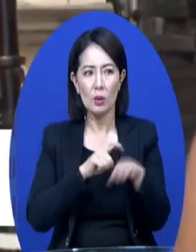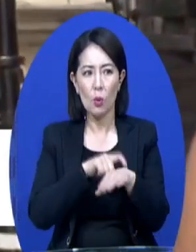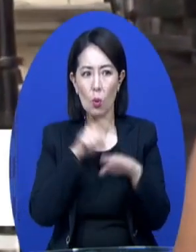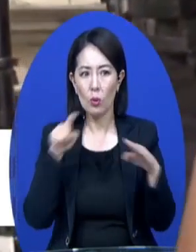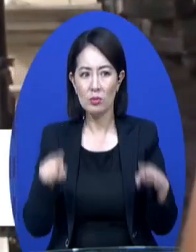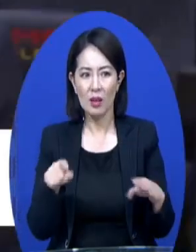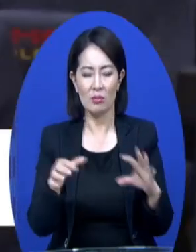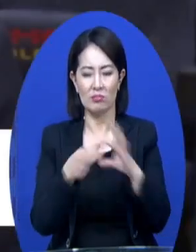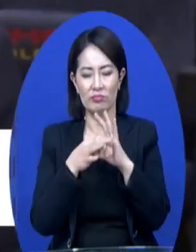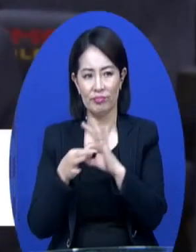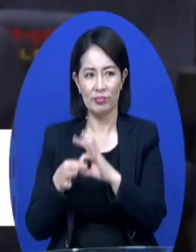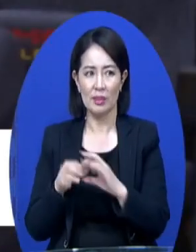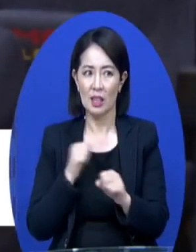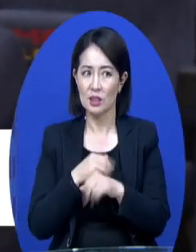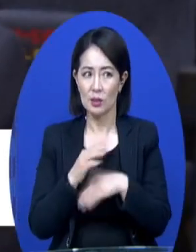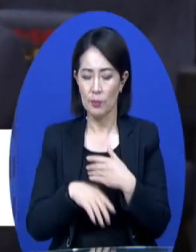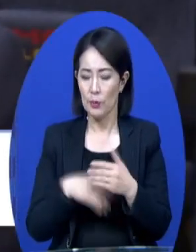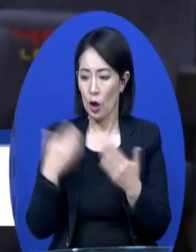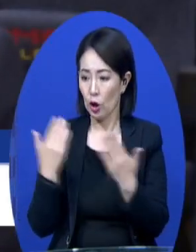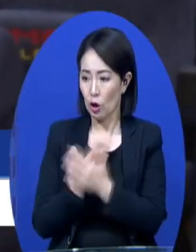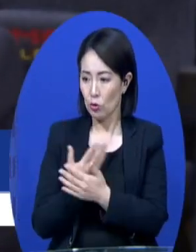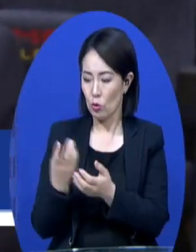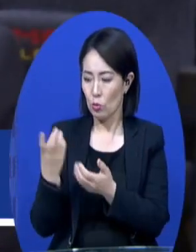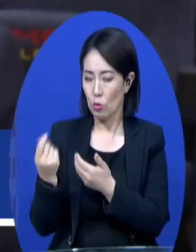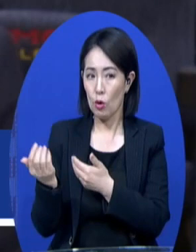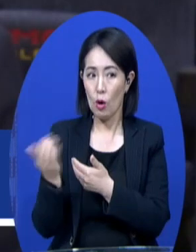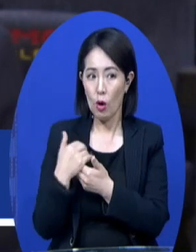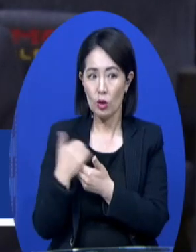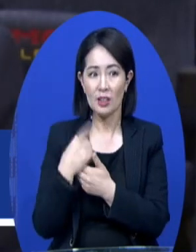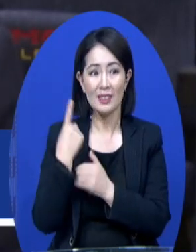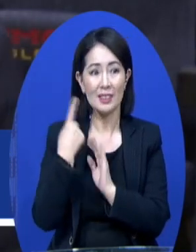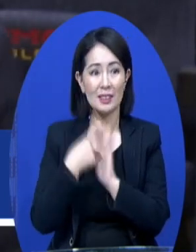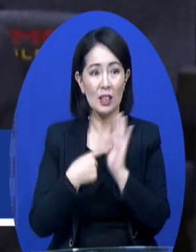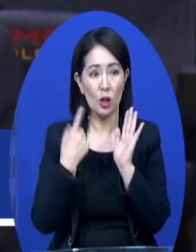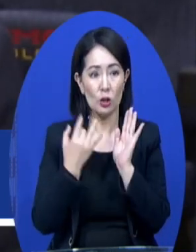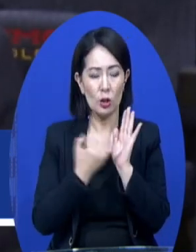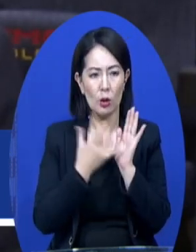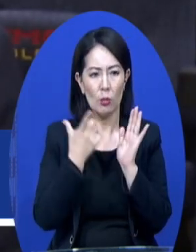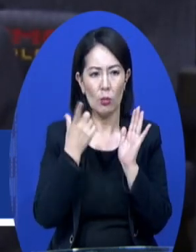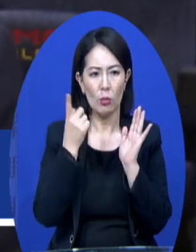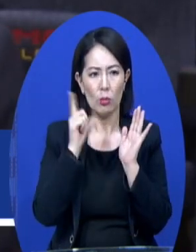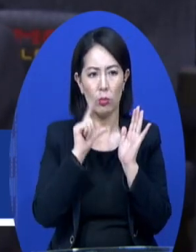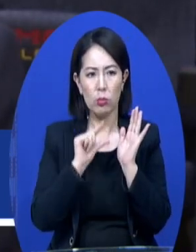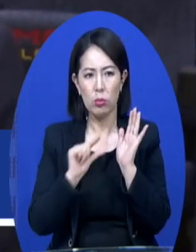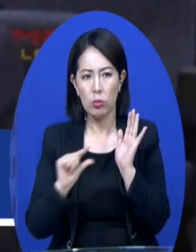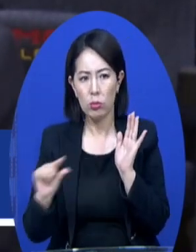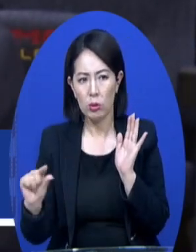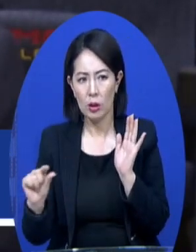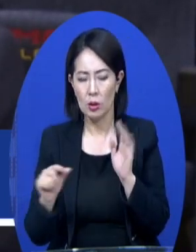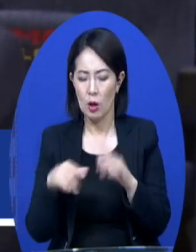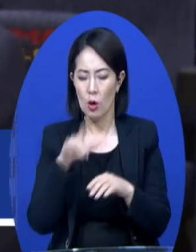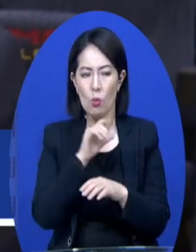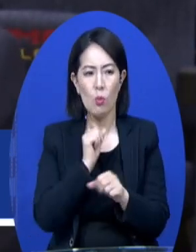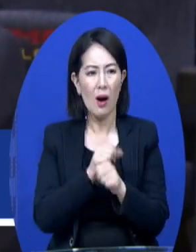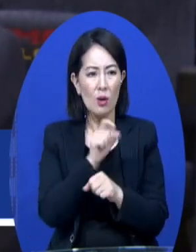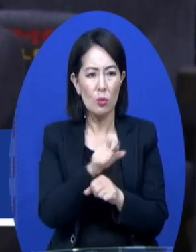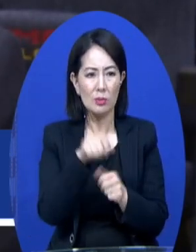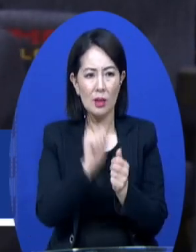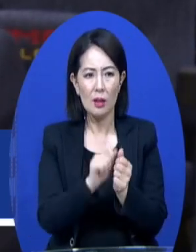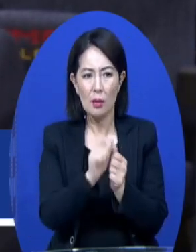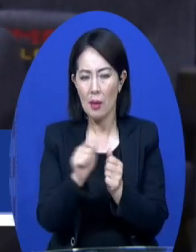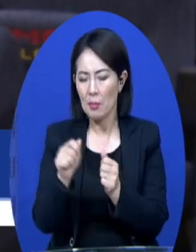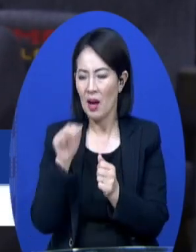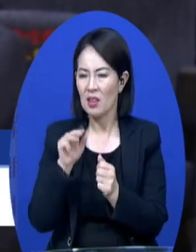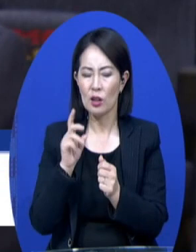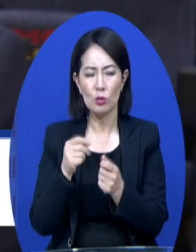байна. Кино театрын орлого тухайн үед одоо 1 сарын 27-наас хойш буурсан учраас бүх ажилтнаа бол бас цалинжуулах тодорхой хэмжээний тэтгэмж өгөх